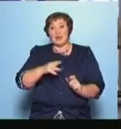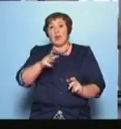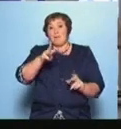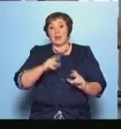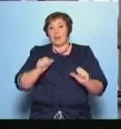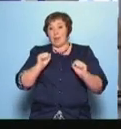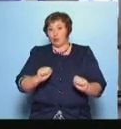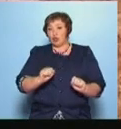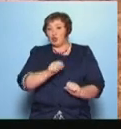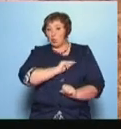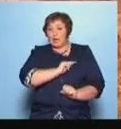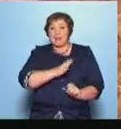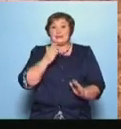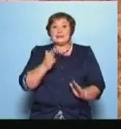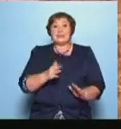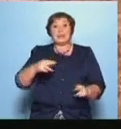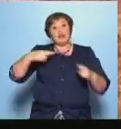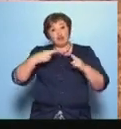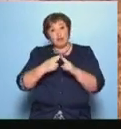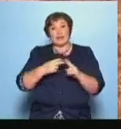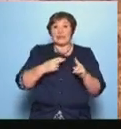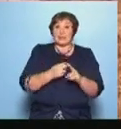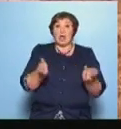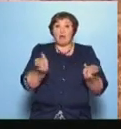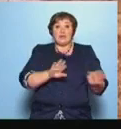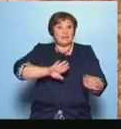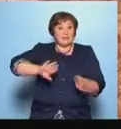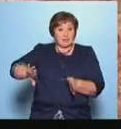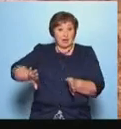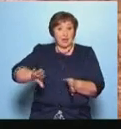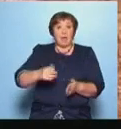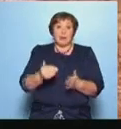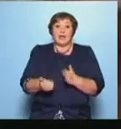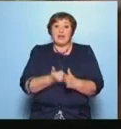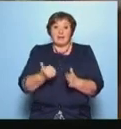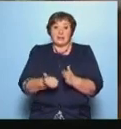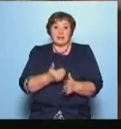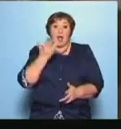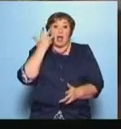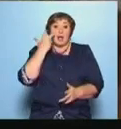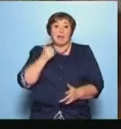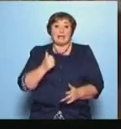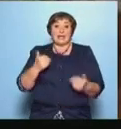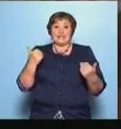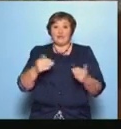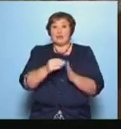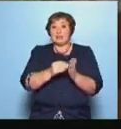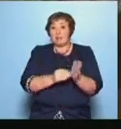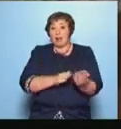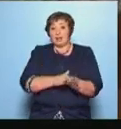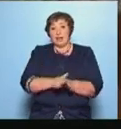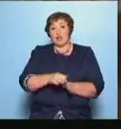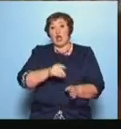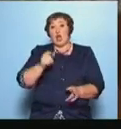труда. Инженерные и технические специальности долго оставались в стороне, возник дефицит. Как раз его отчасти сегодня и заполняют студенты в